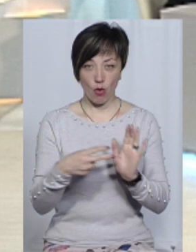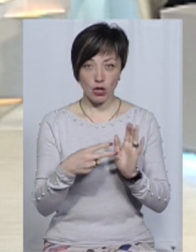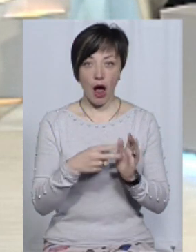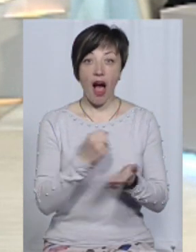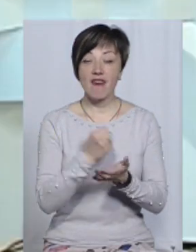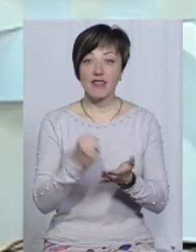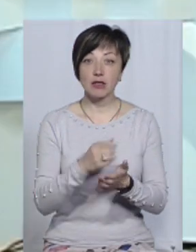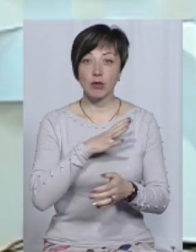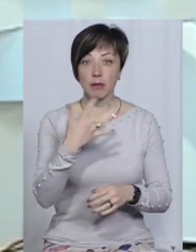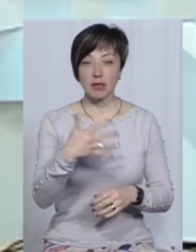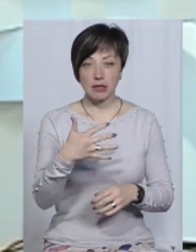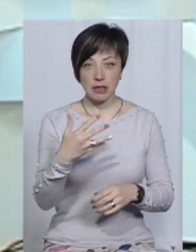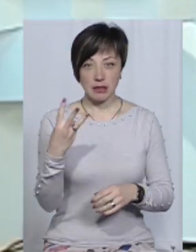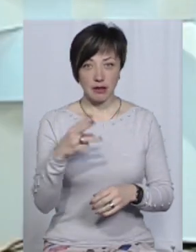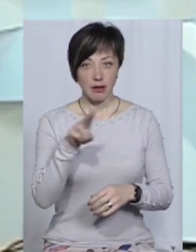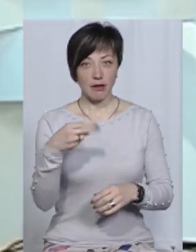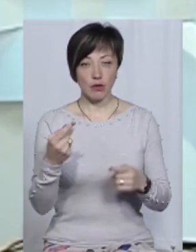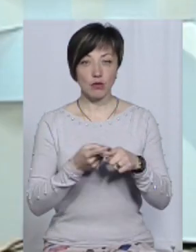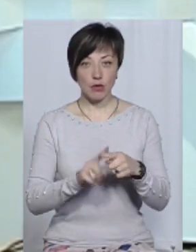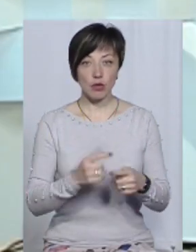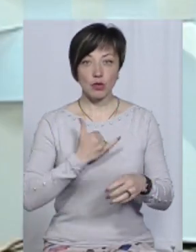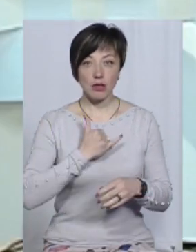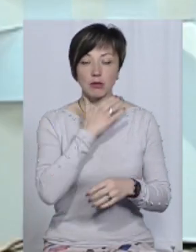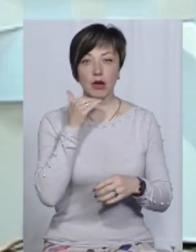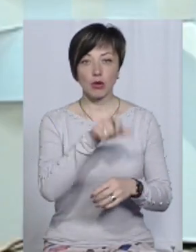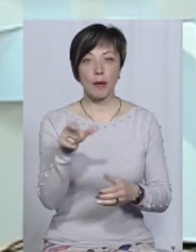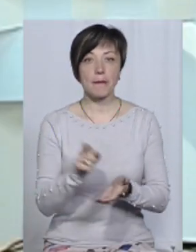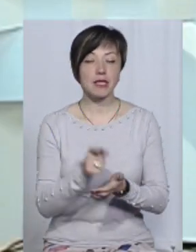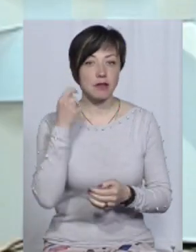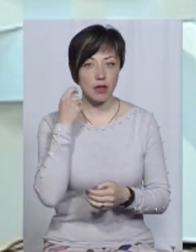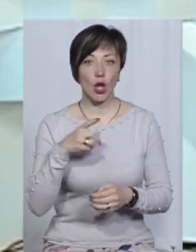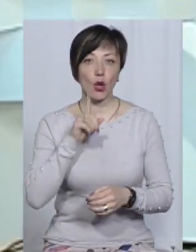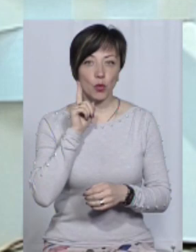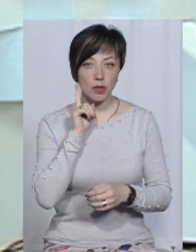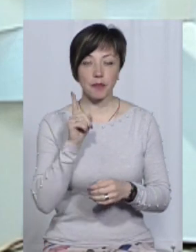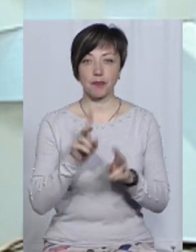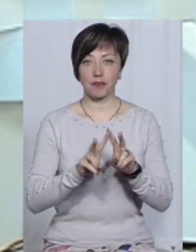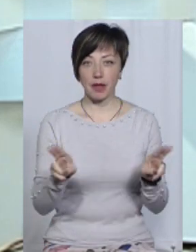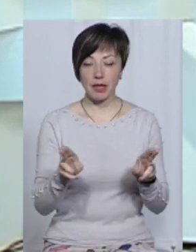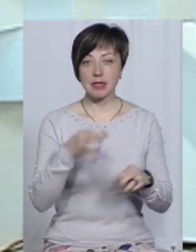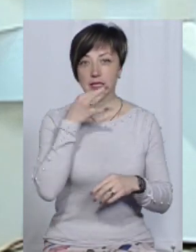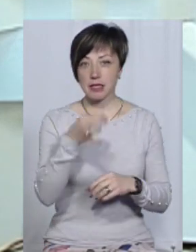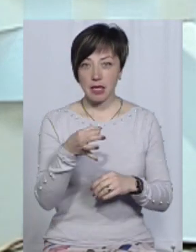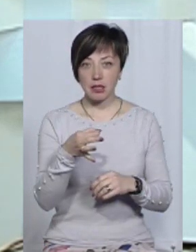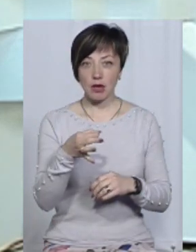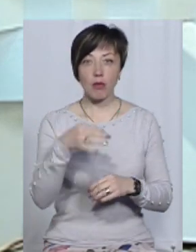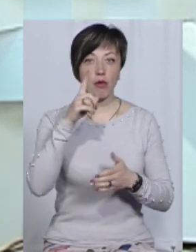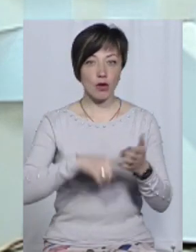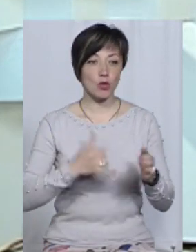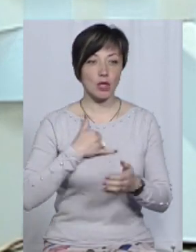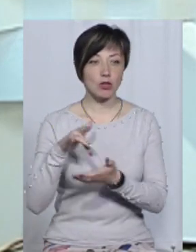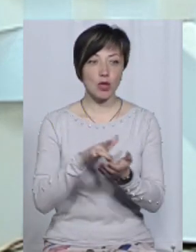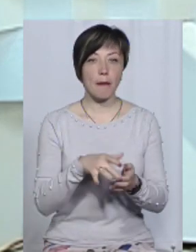а віза коштувала 53. Тому сьогодні в нас чимало людей пенсійного віку, юних. Тобто, як сказати, повірте, в